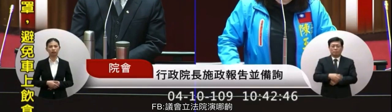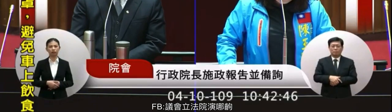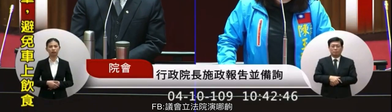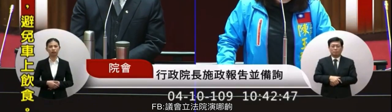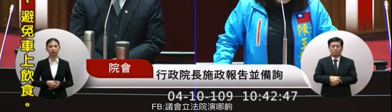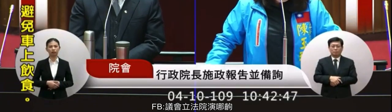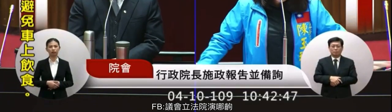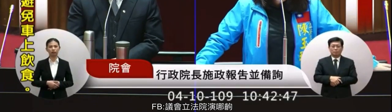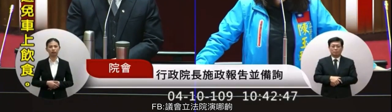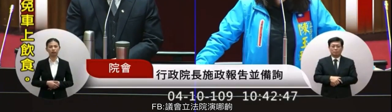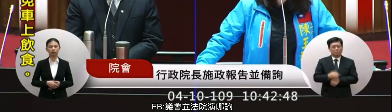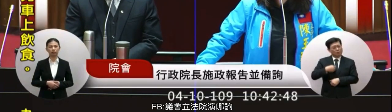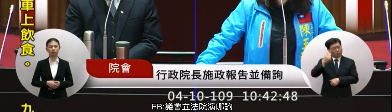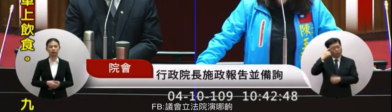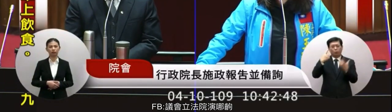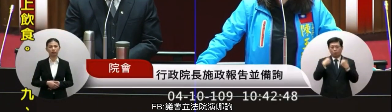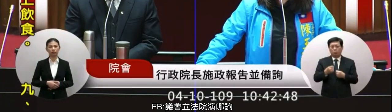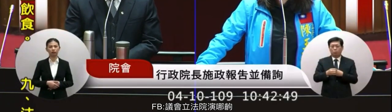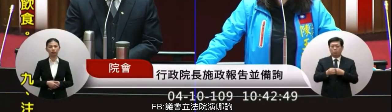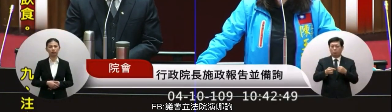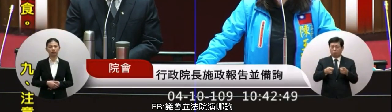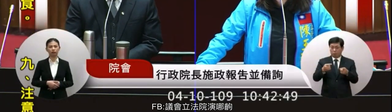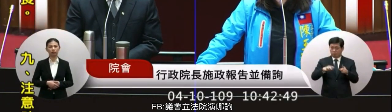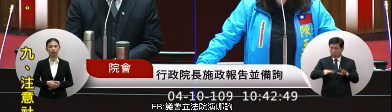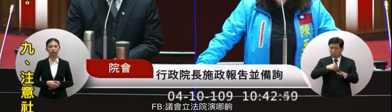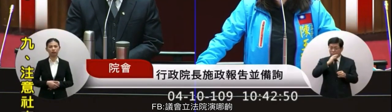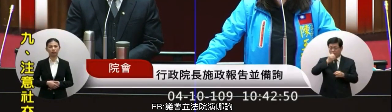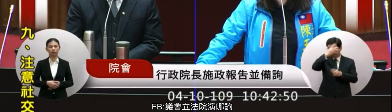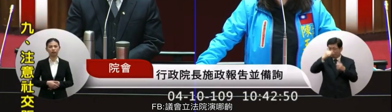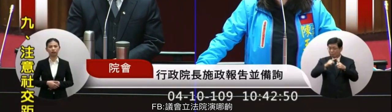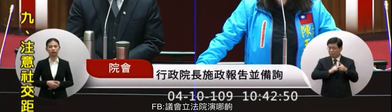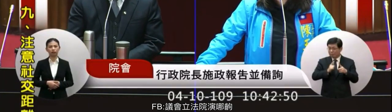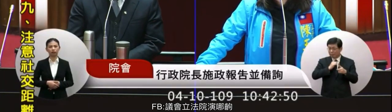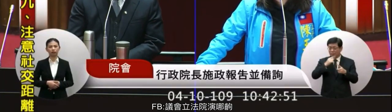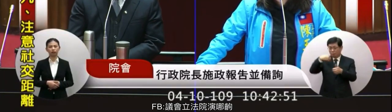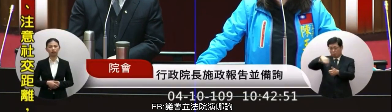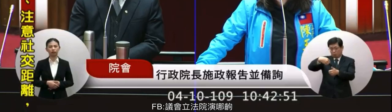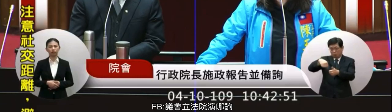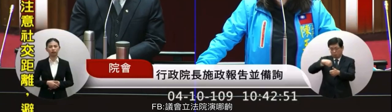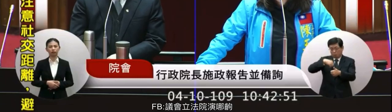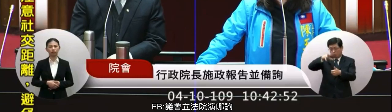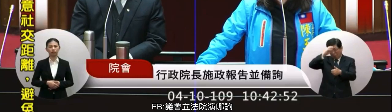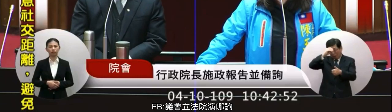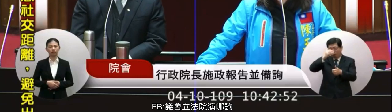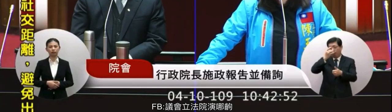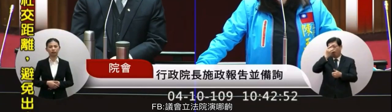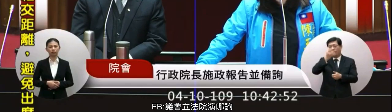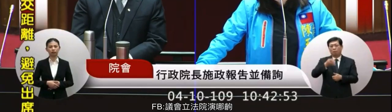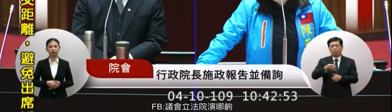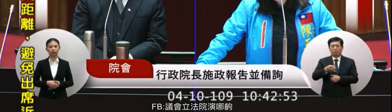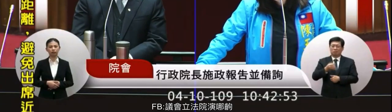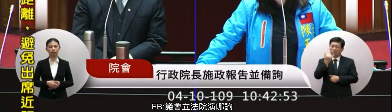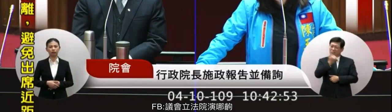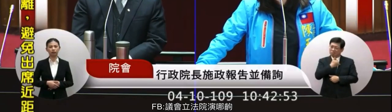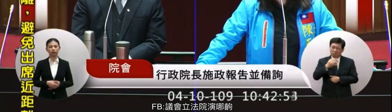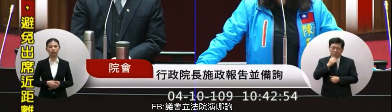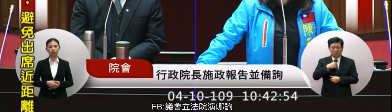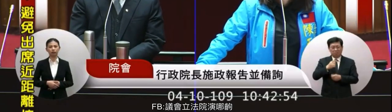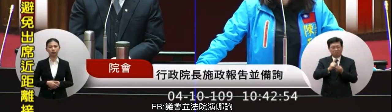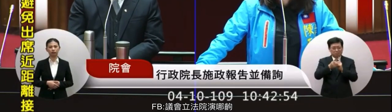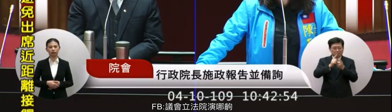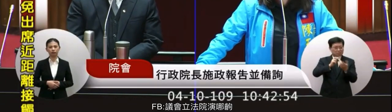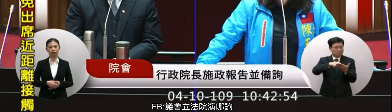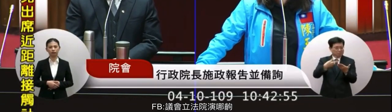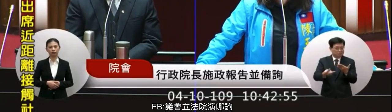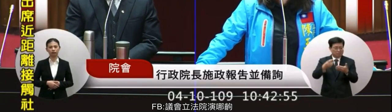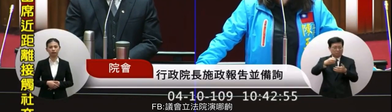县，所以我才知道说，原来现在的年轻人他所受到的教育就是不知道是因为教纲刻意更改的